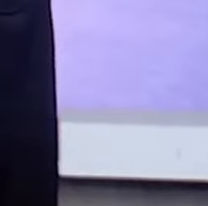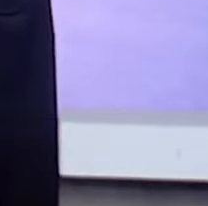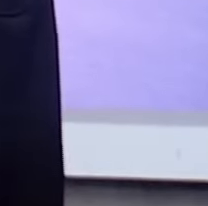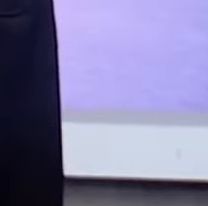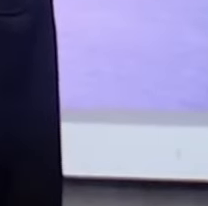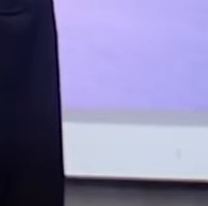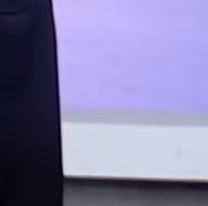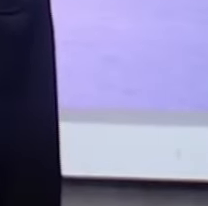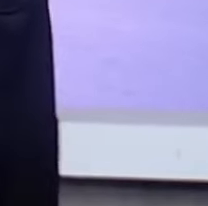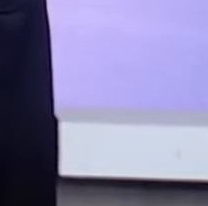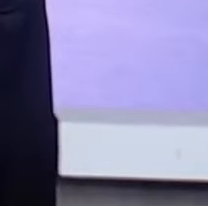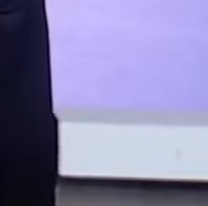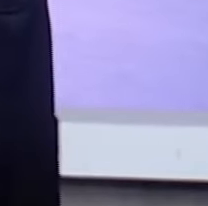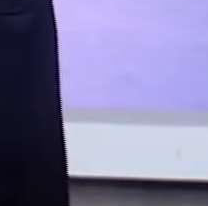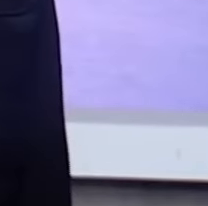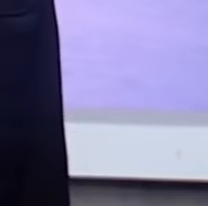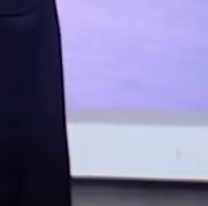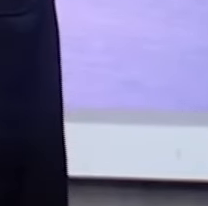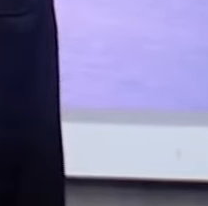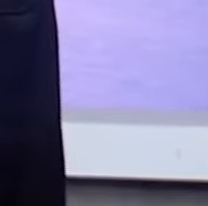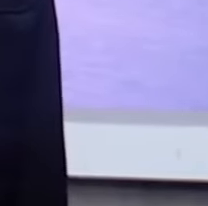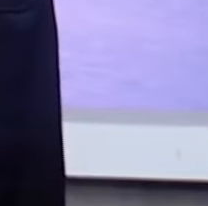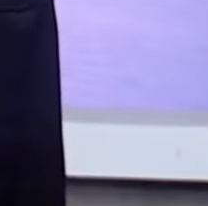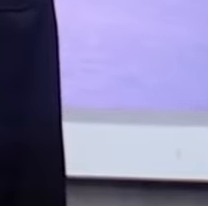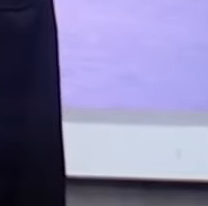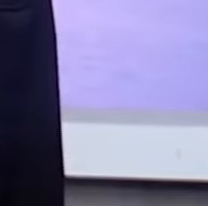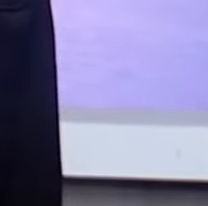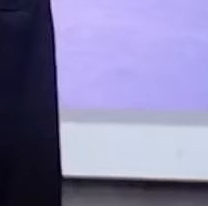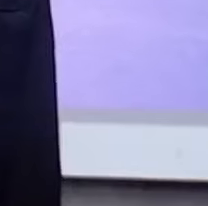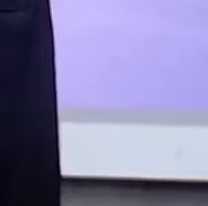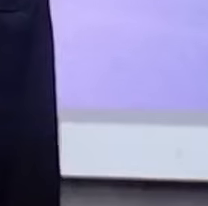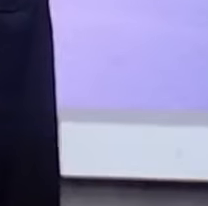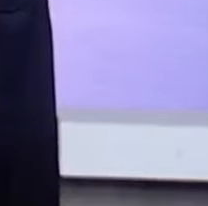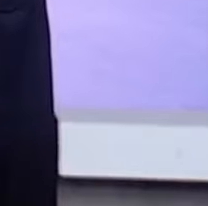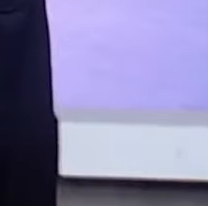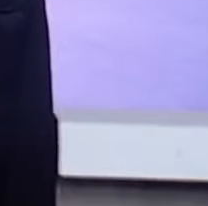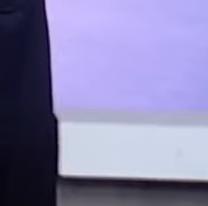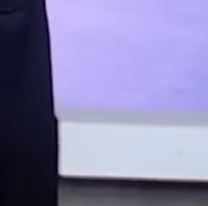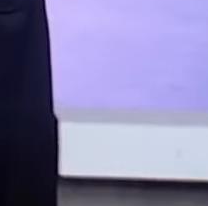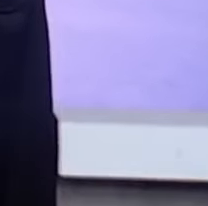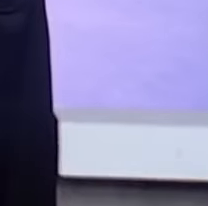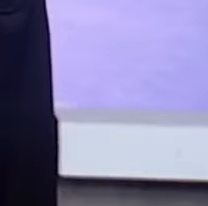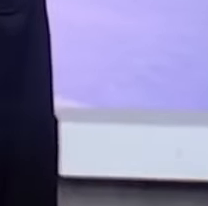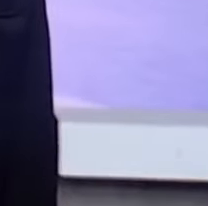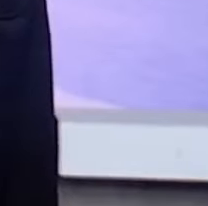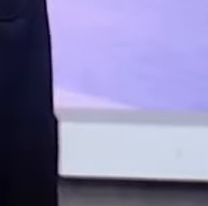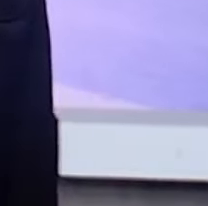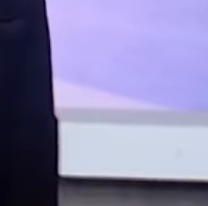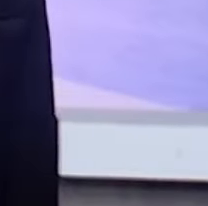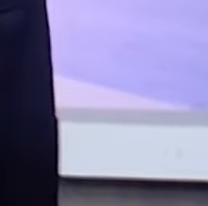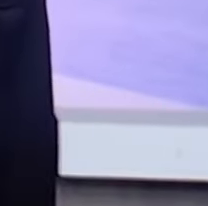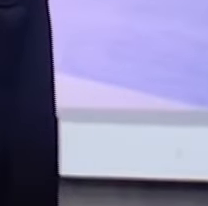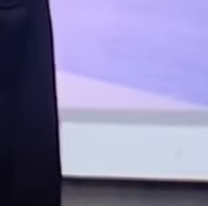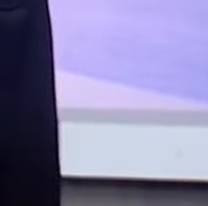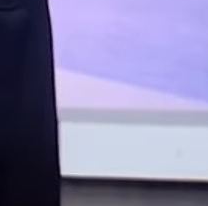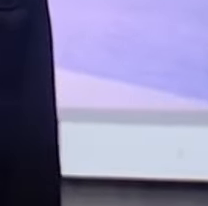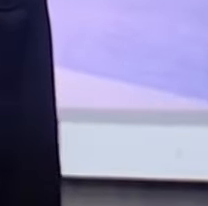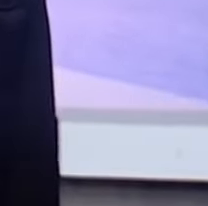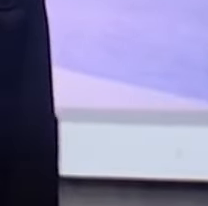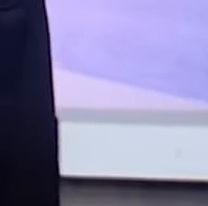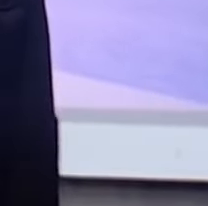kapuso, sama-sama tayong maging saksi. Mag-subscribe sa GMA Integrated News sa YouTube at para sa mga kapuso abroad,